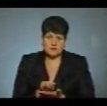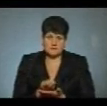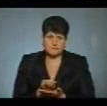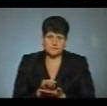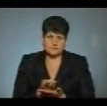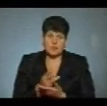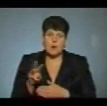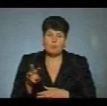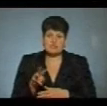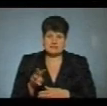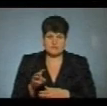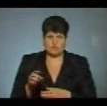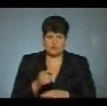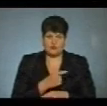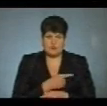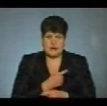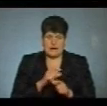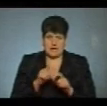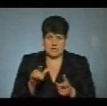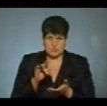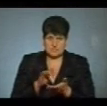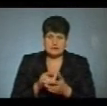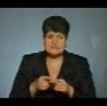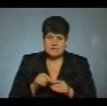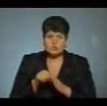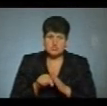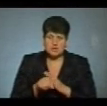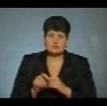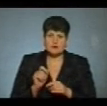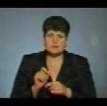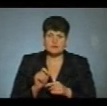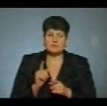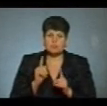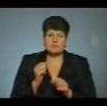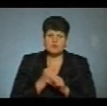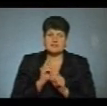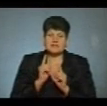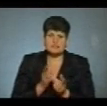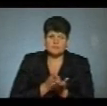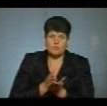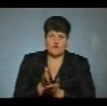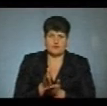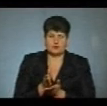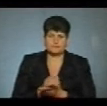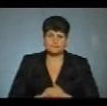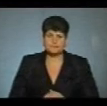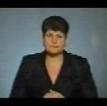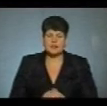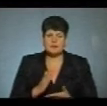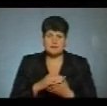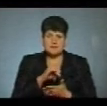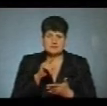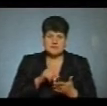госпіталізовуватися в Монастирську лікарню центральну. Тобто це означає, що вона так, якраз призначена... буде працювати тільки профільно на ковід. Також маємо запитання